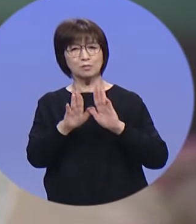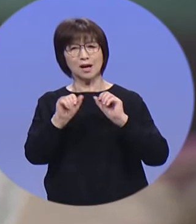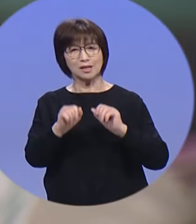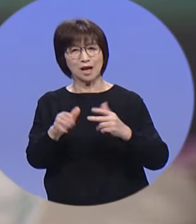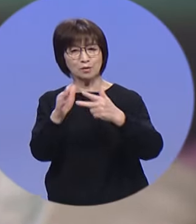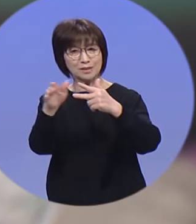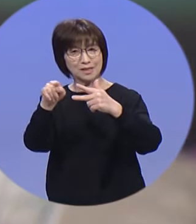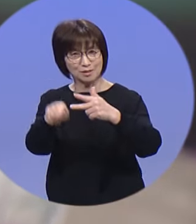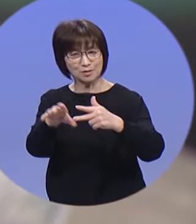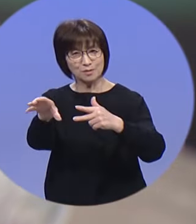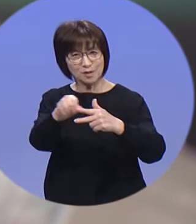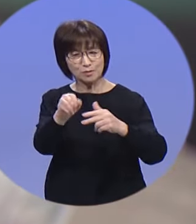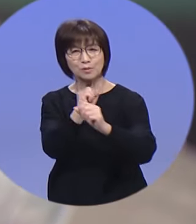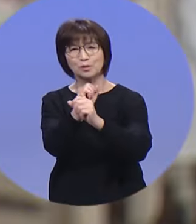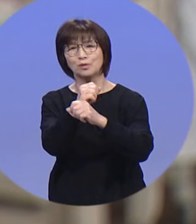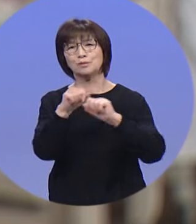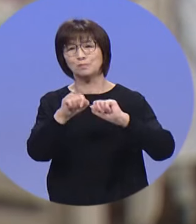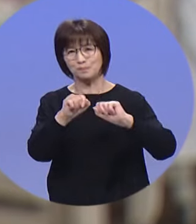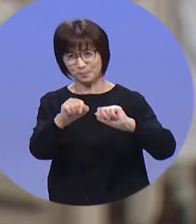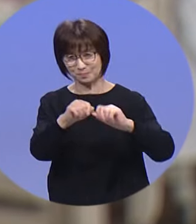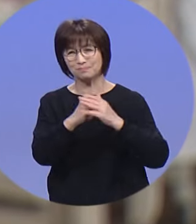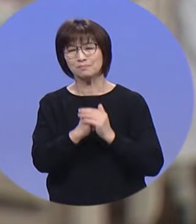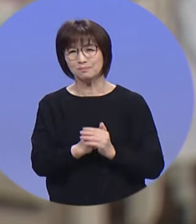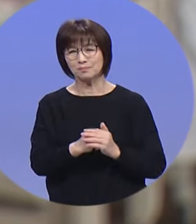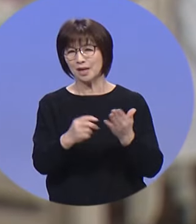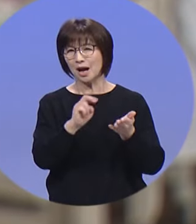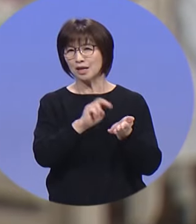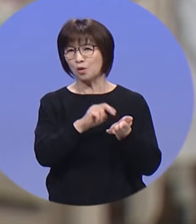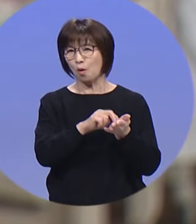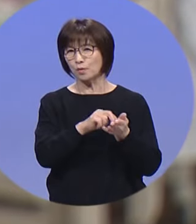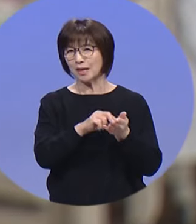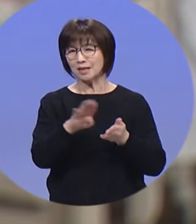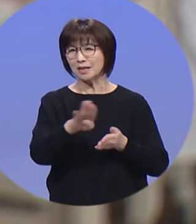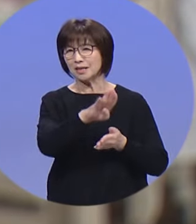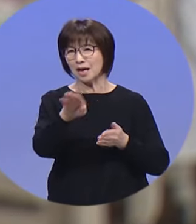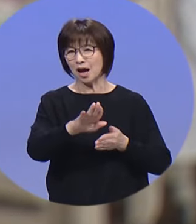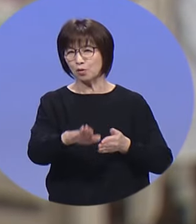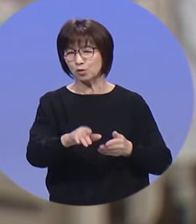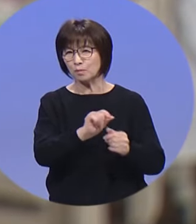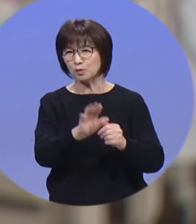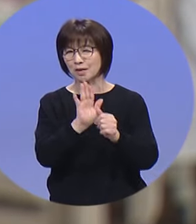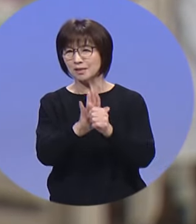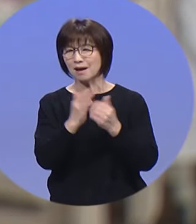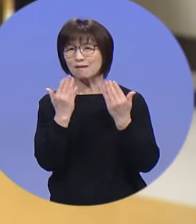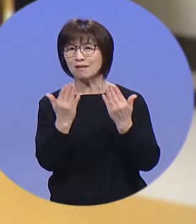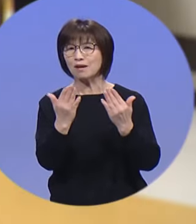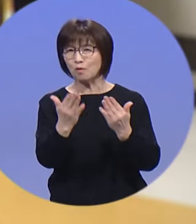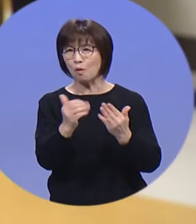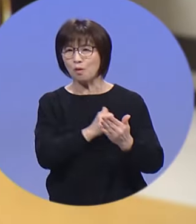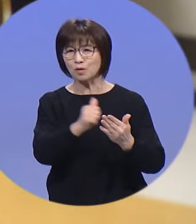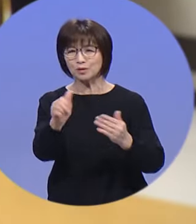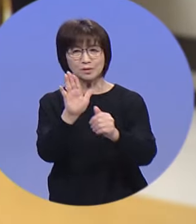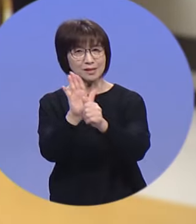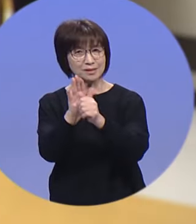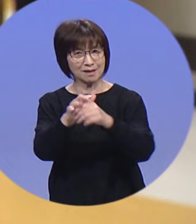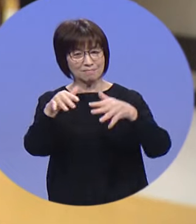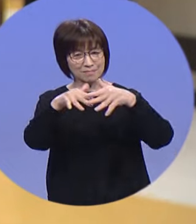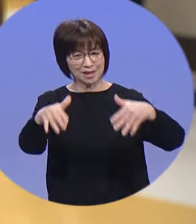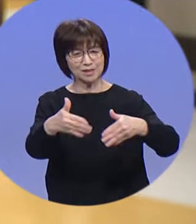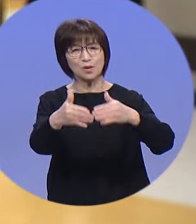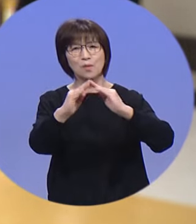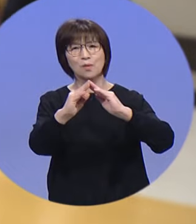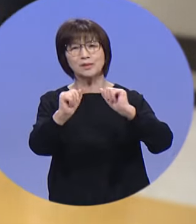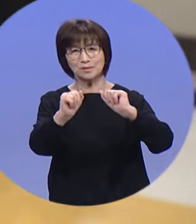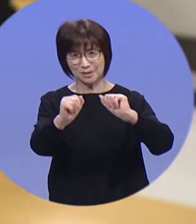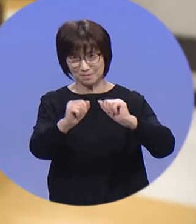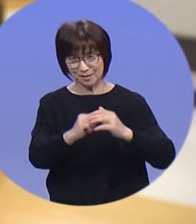施設の確保に取り組むほか、医療的ケア児の特別支援学校への通学支援体制を構築します。